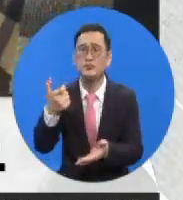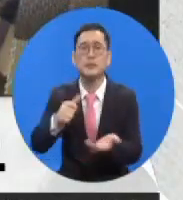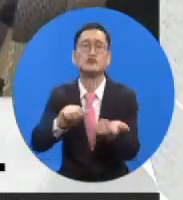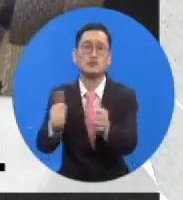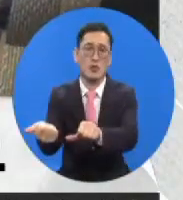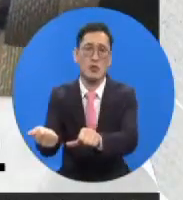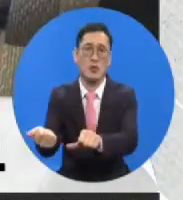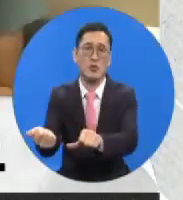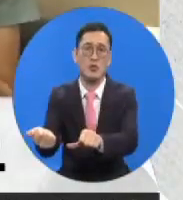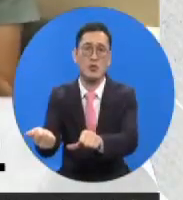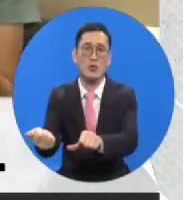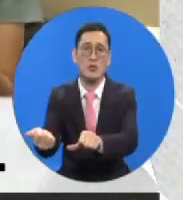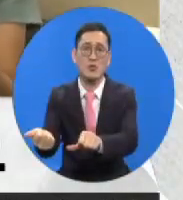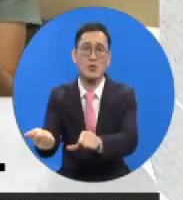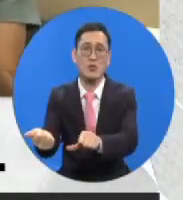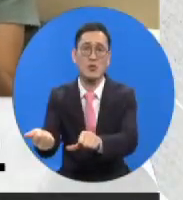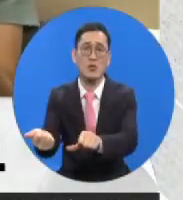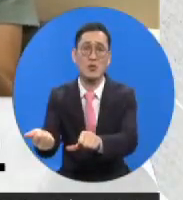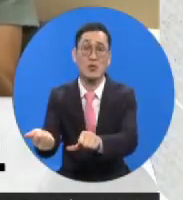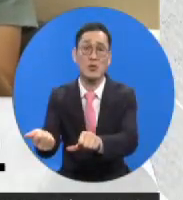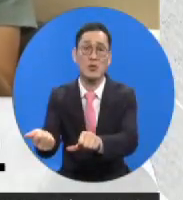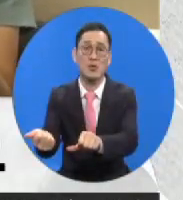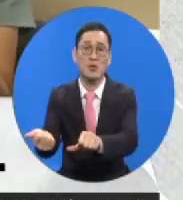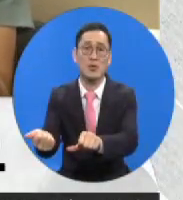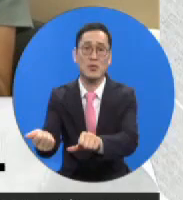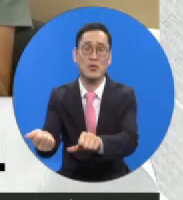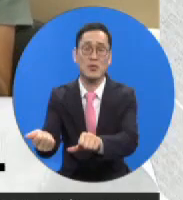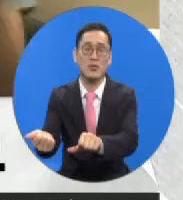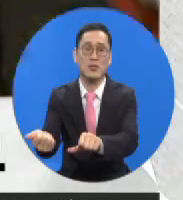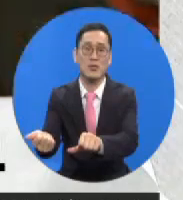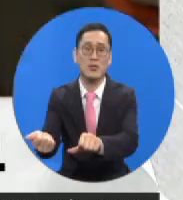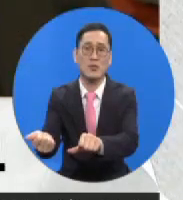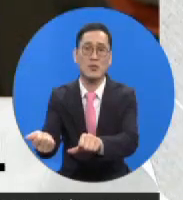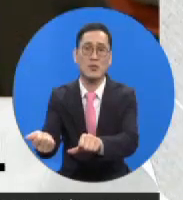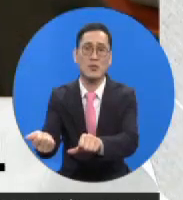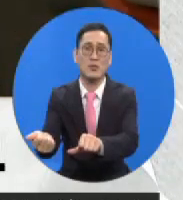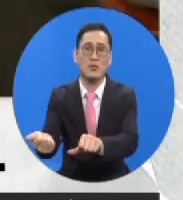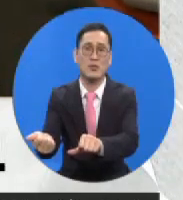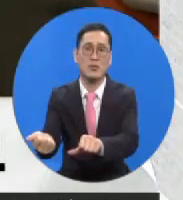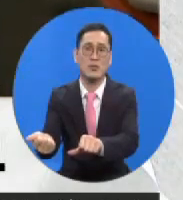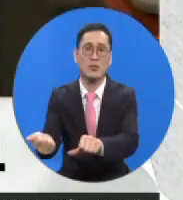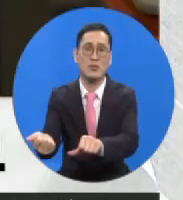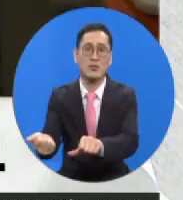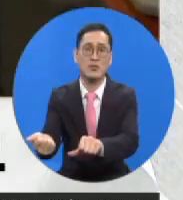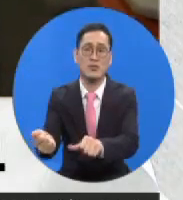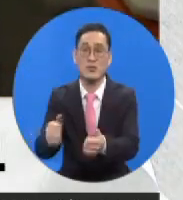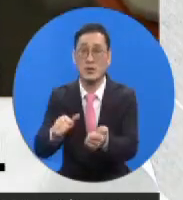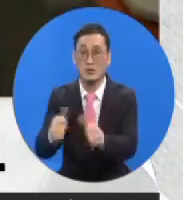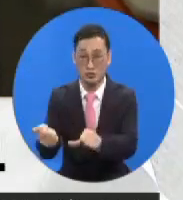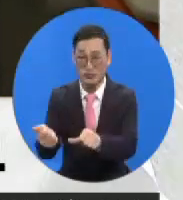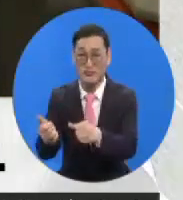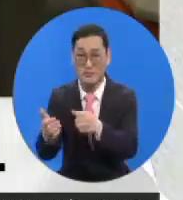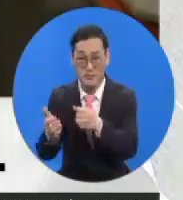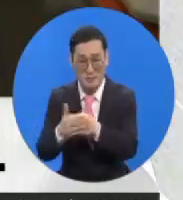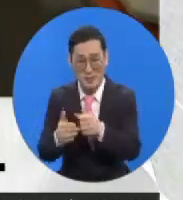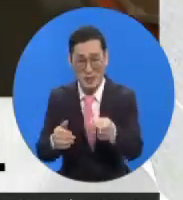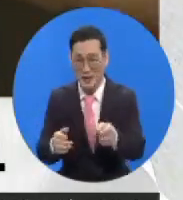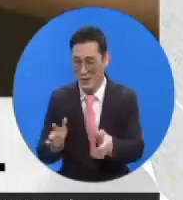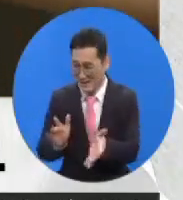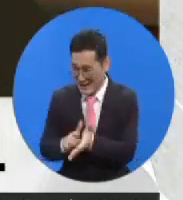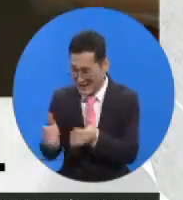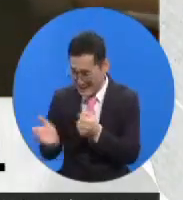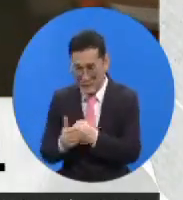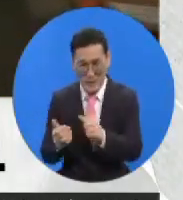하루에 280건에 가까운 이상 사례들이 계속 나와야 되는 거거든요. 그렇지는 않아요. 그러니까 그런 문제는 아닌 것 같고